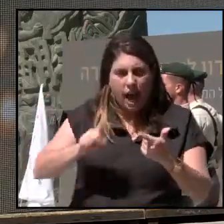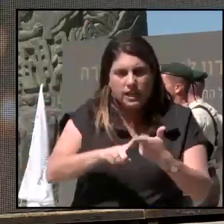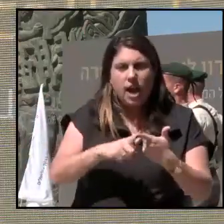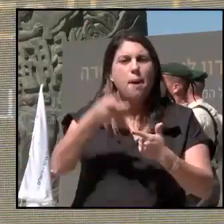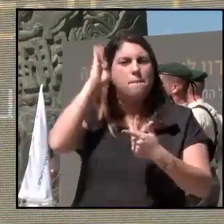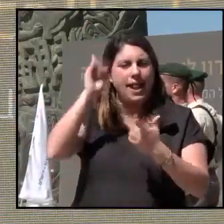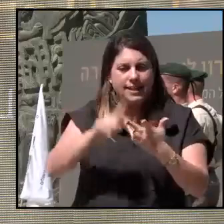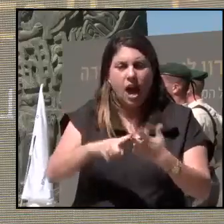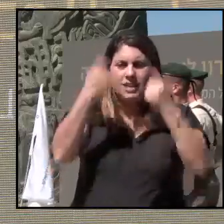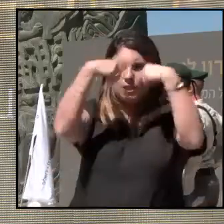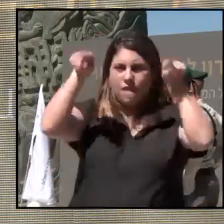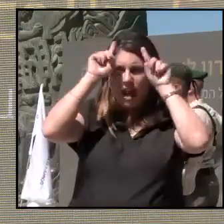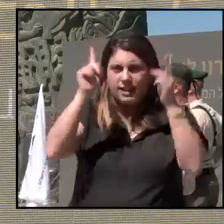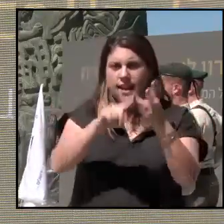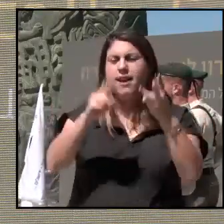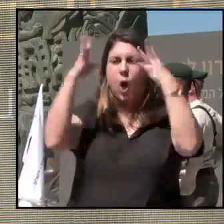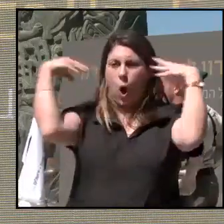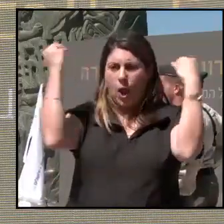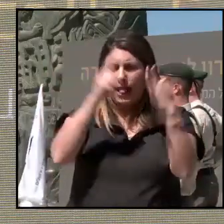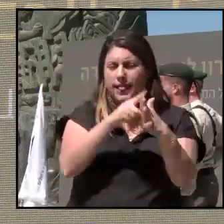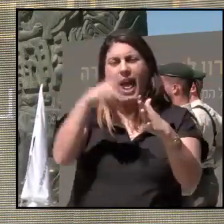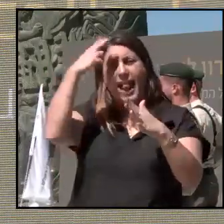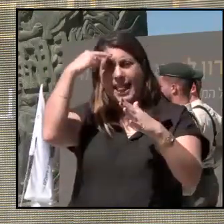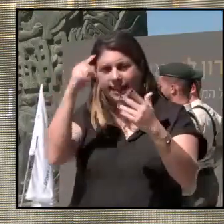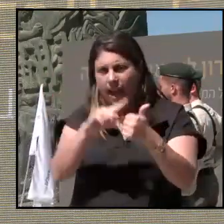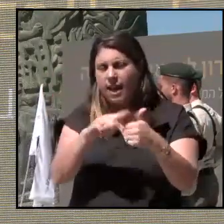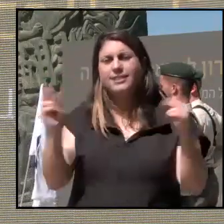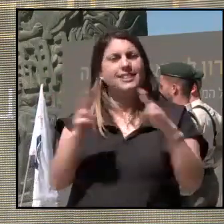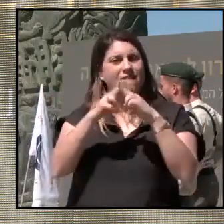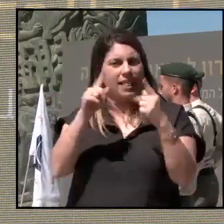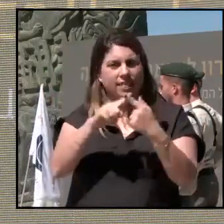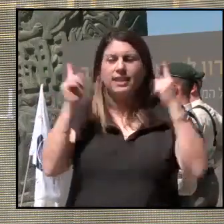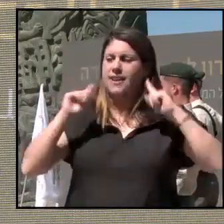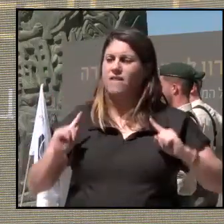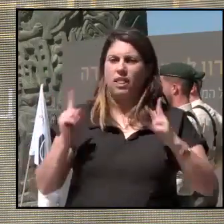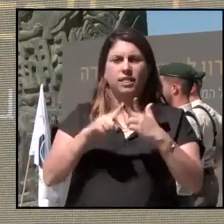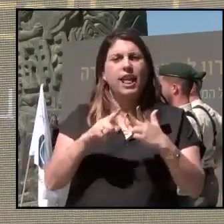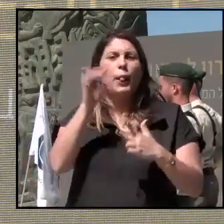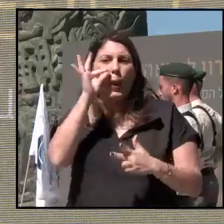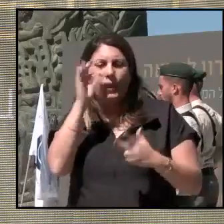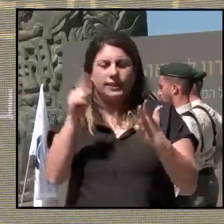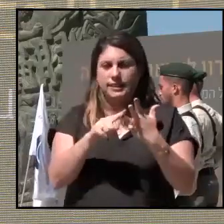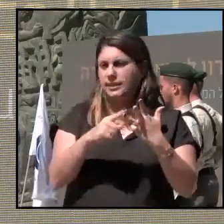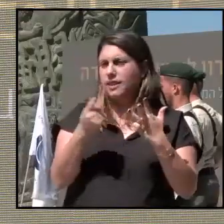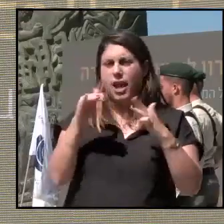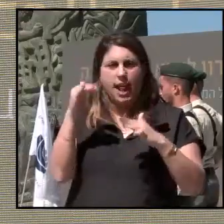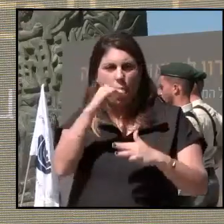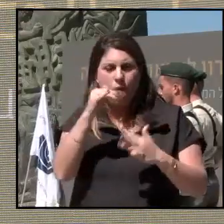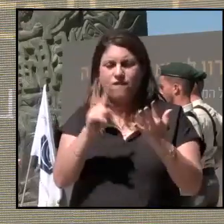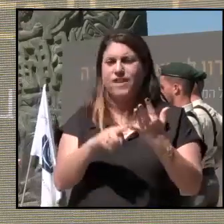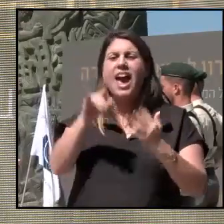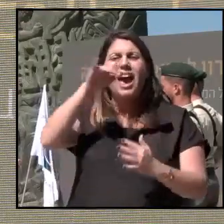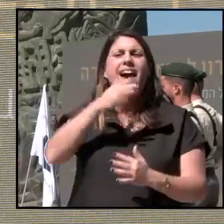בלגיה, סלובקיה, הולנד, ליטא, צרפת, יוון, טוניס, לוב,